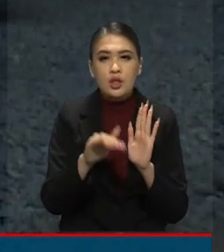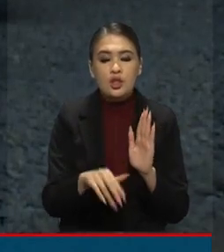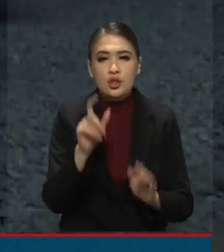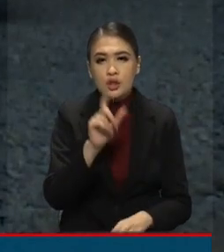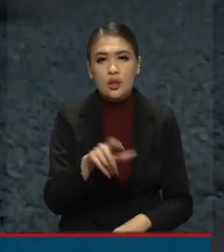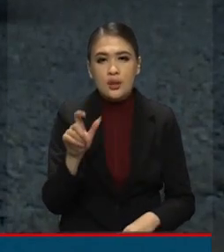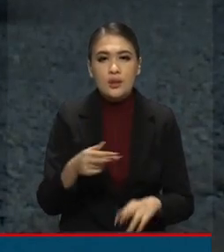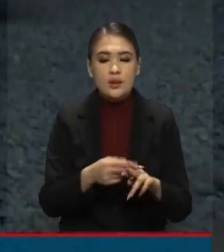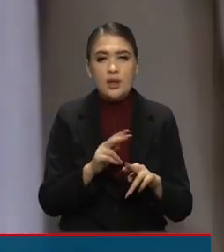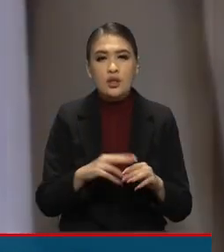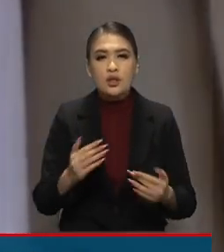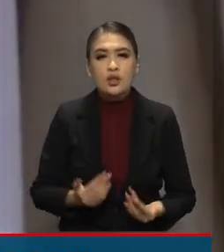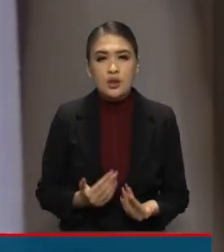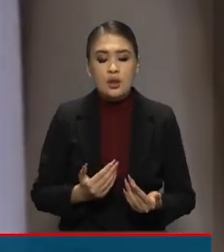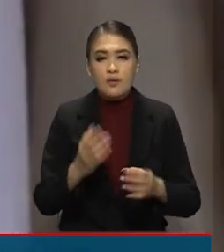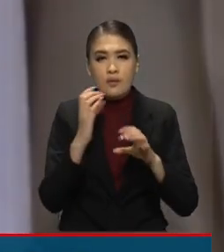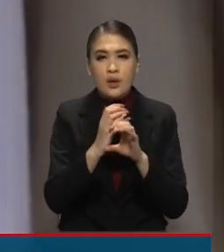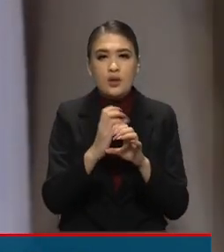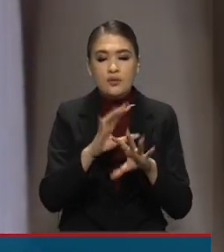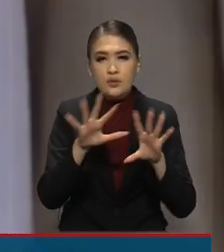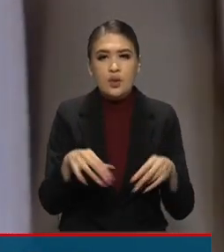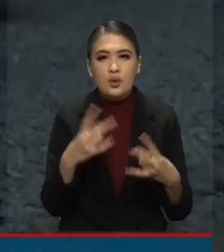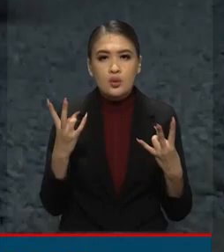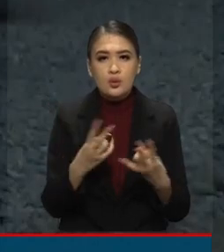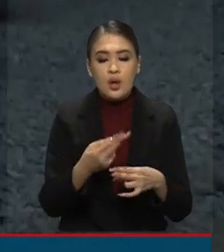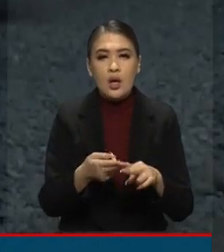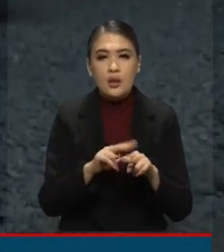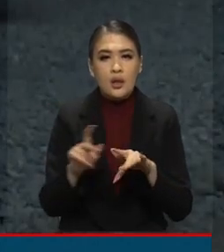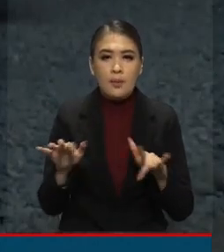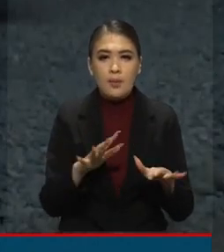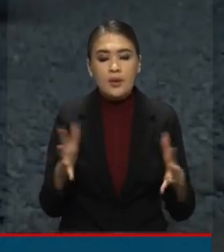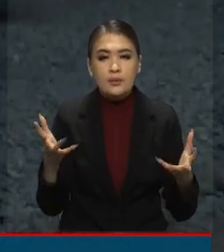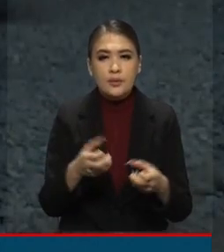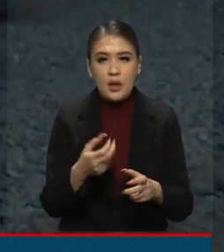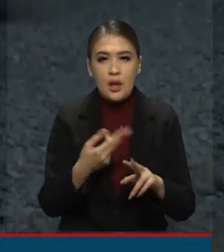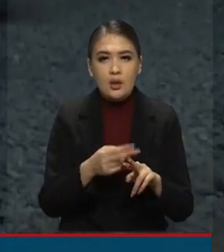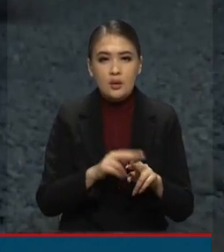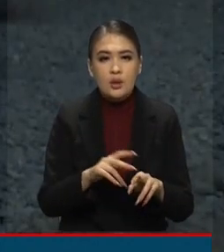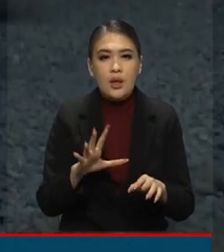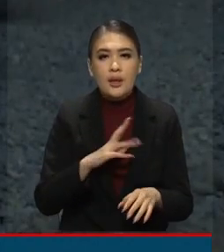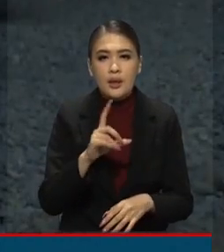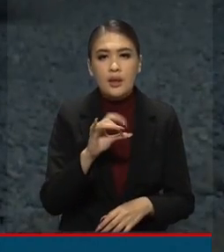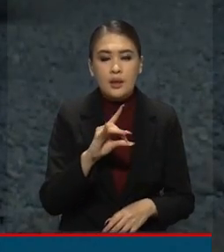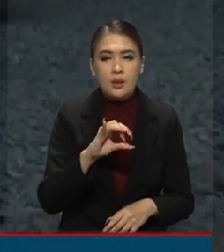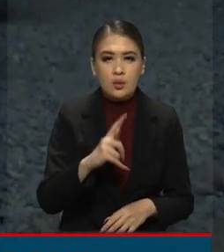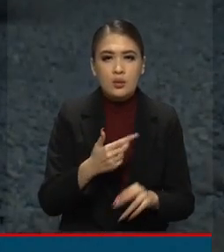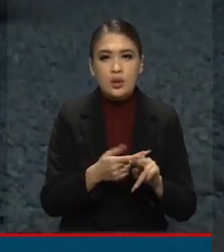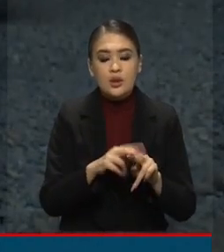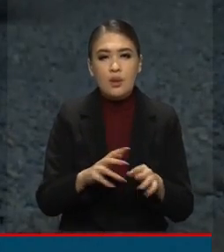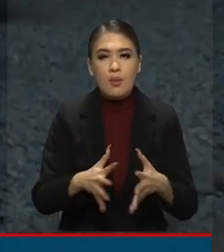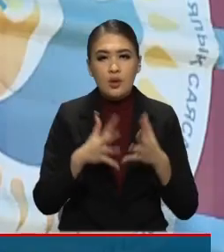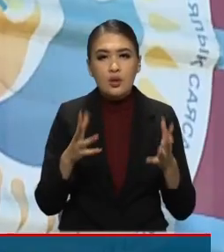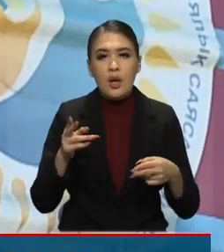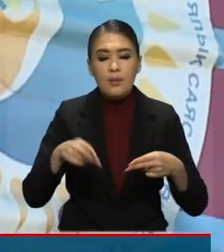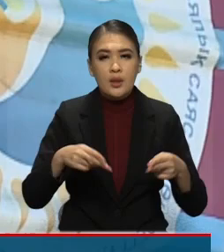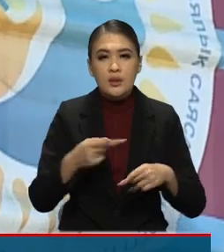сельские жители здесь в вагонах есть всё необходимое для приёма пациентов в амбулаторных условиях хирурги даже проводят небольшие операции